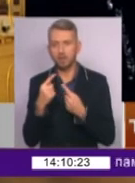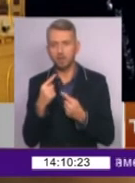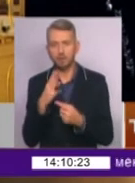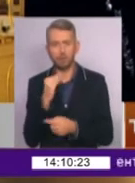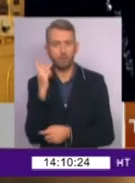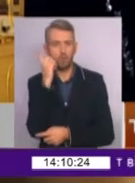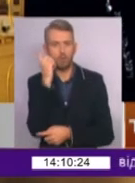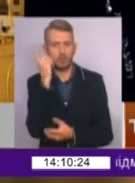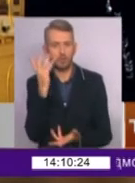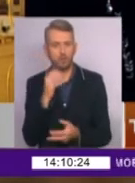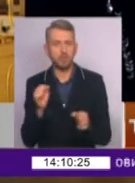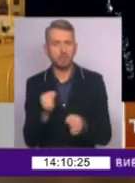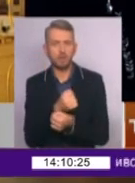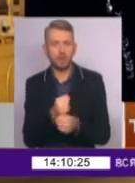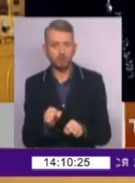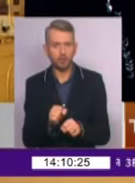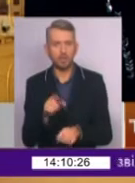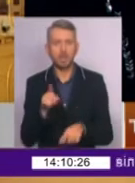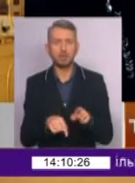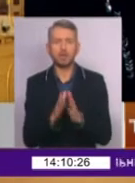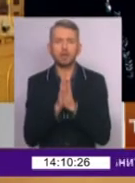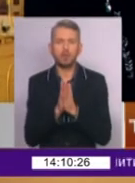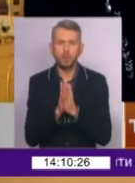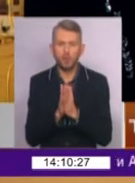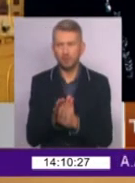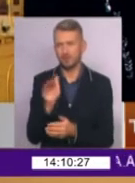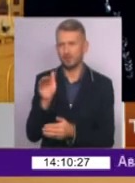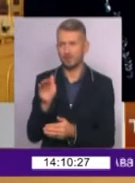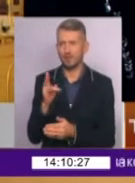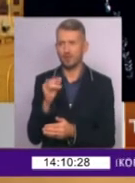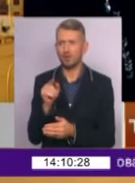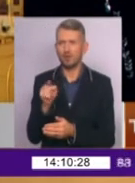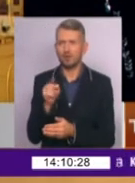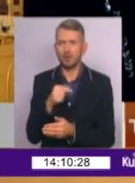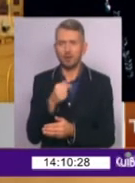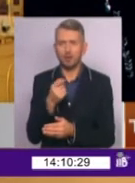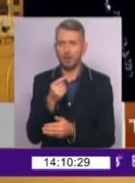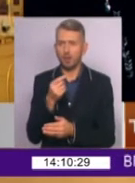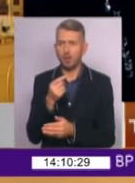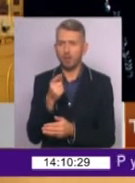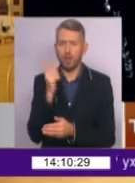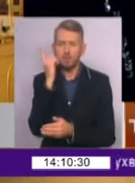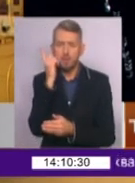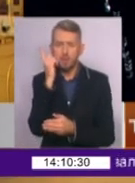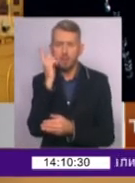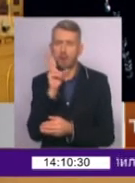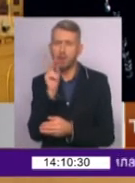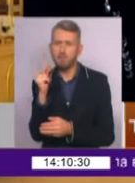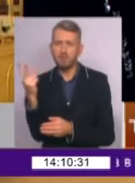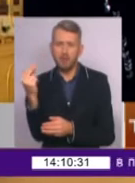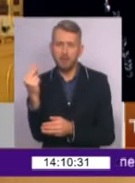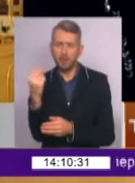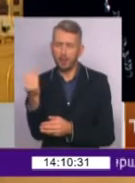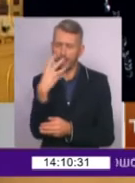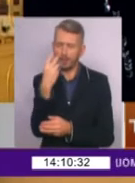мобильнику? Ну, невозможно. Иногда просишь, говоришь, ну вы же, просто слюна летит в лицо. Говорит, ну примите информацию.